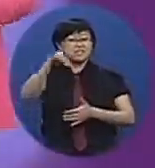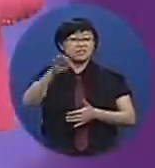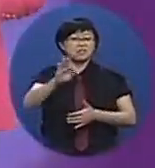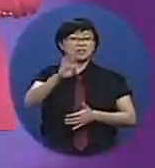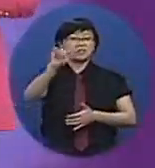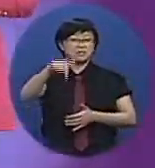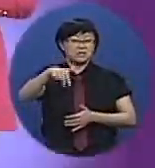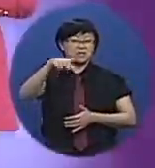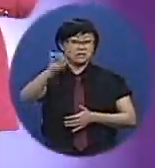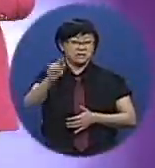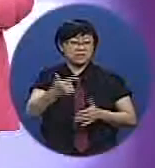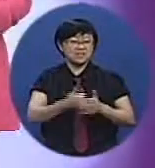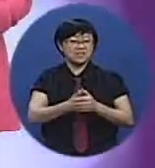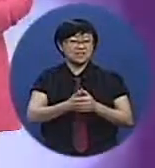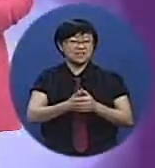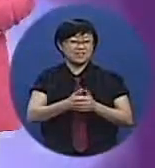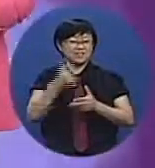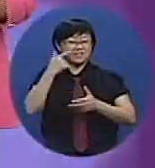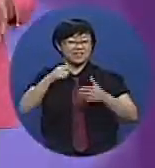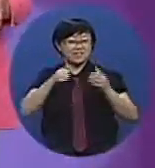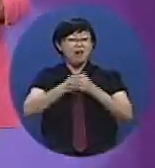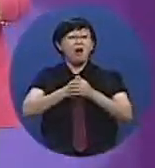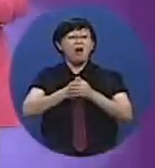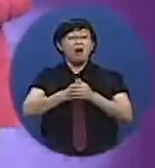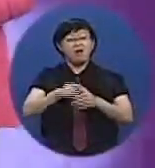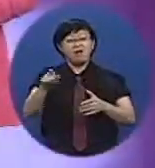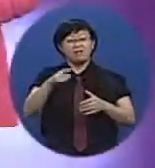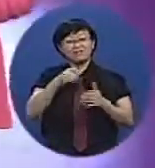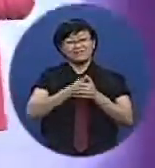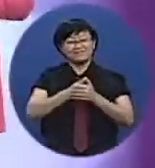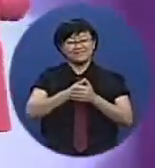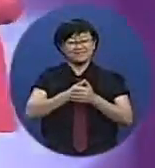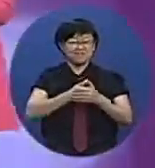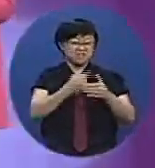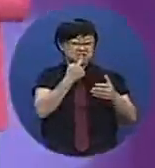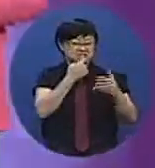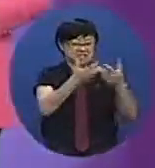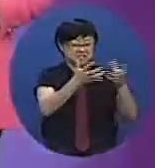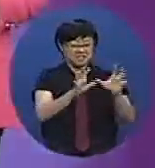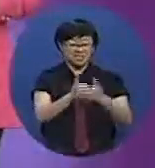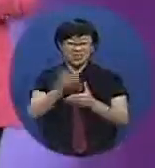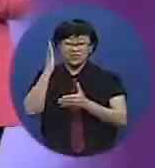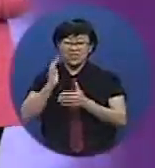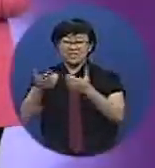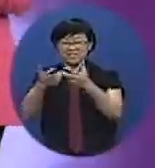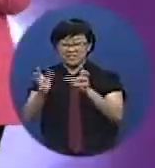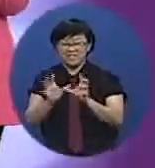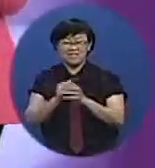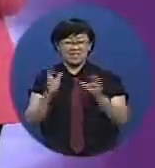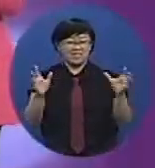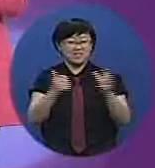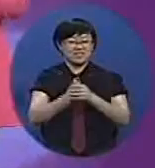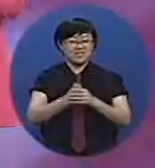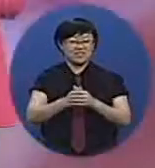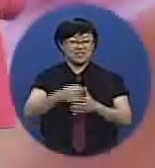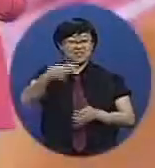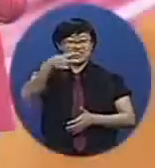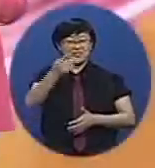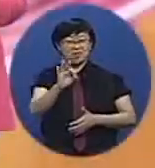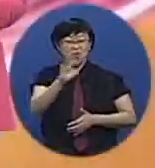제가 사회를 연예인들 나와서 이렇게 백팀 예, 청팀 예. 나눠서 하던 거. 그렇죠. 아, 그때는 예. 이제